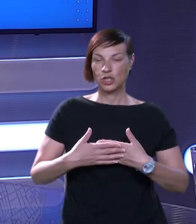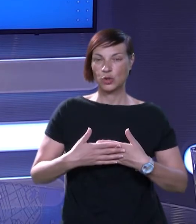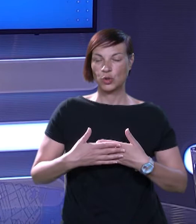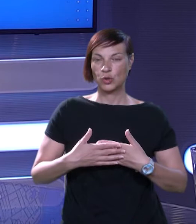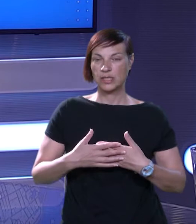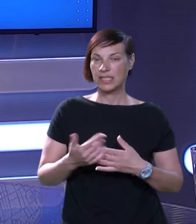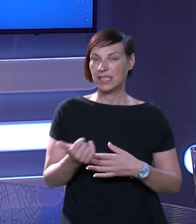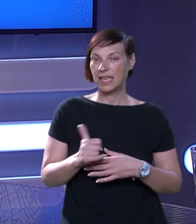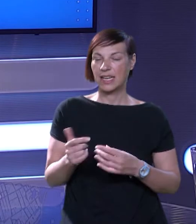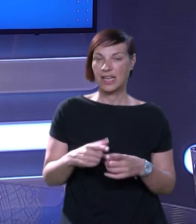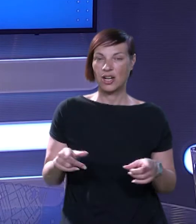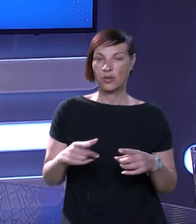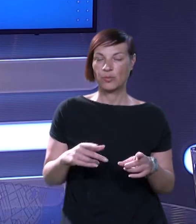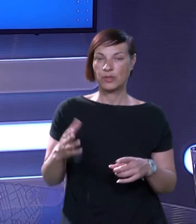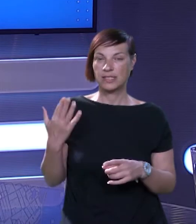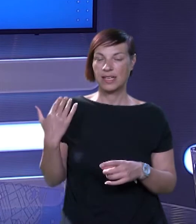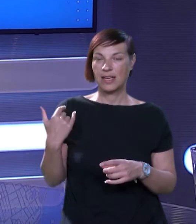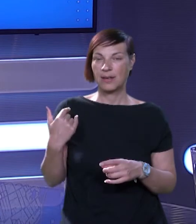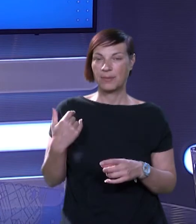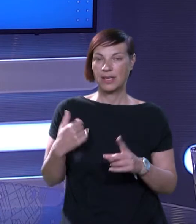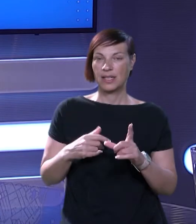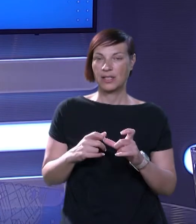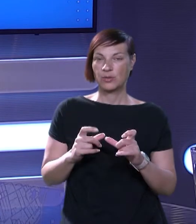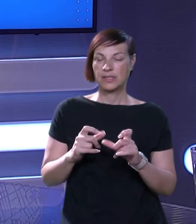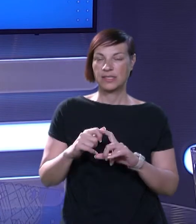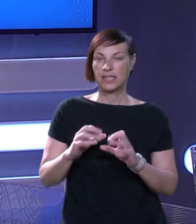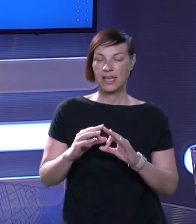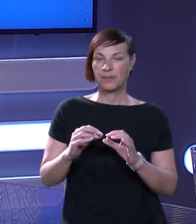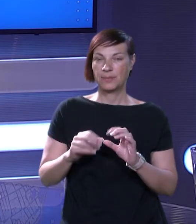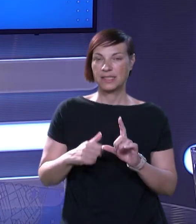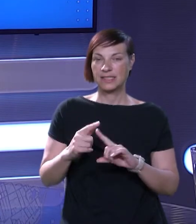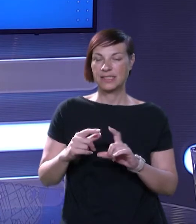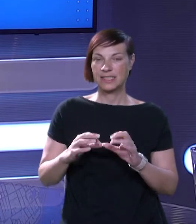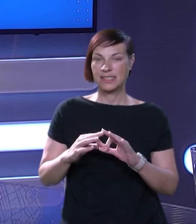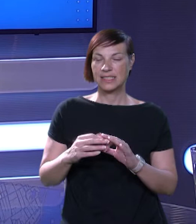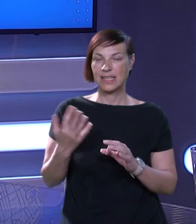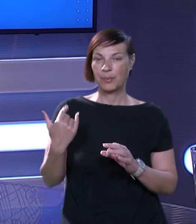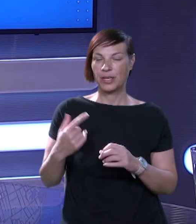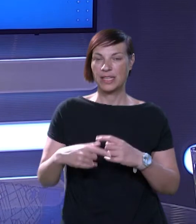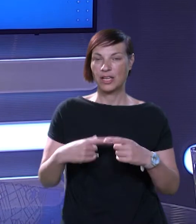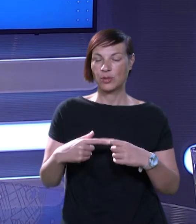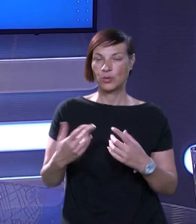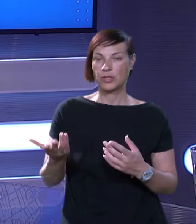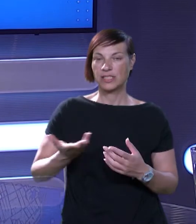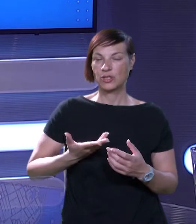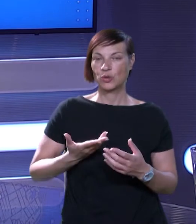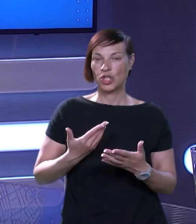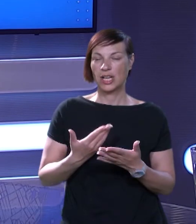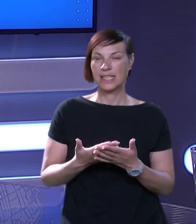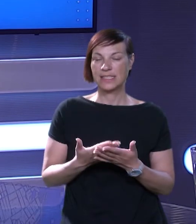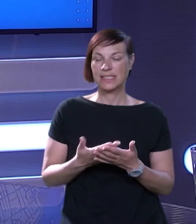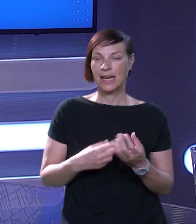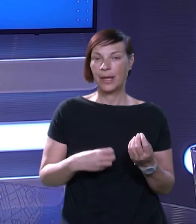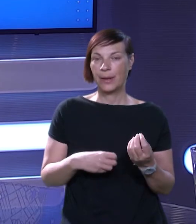sa genijalnom muzikom bila Ilirska Bistrica. Znači, u Ilirskoj Bistrici je bio jedan klub gdje su dolazili